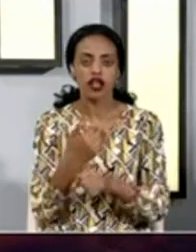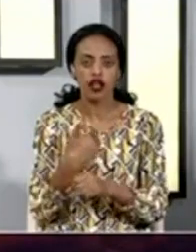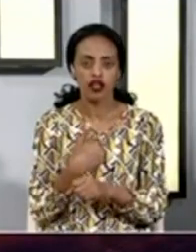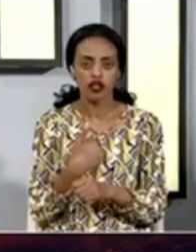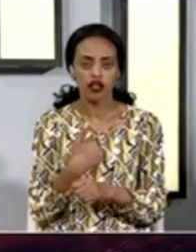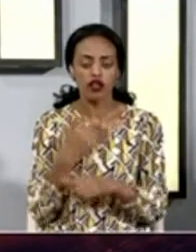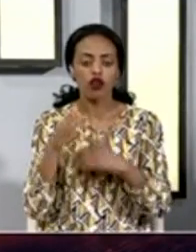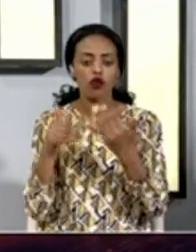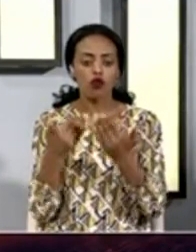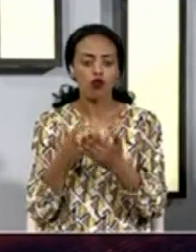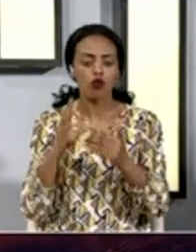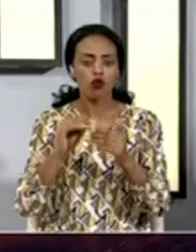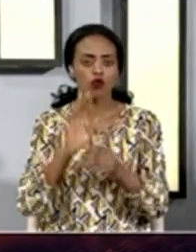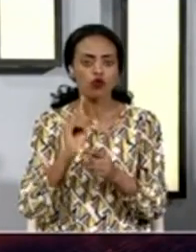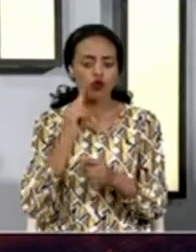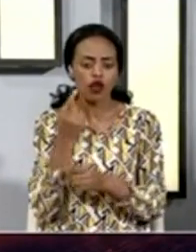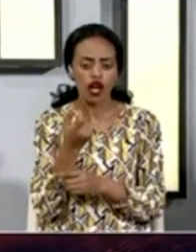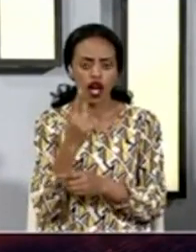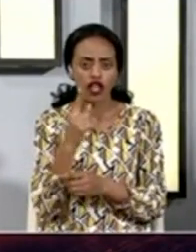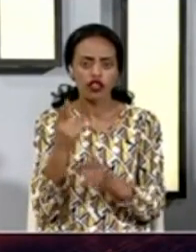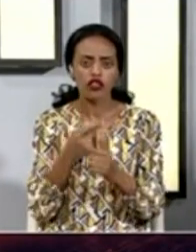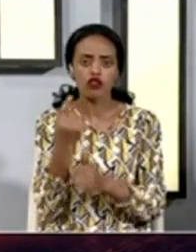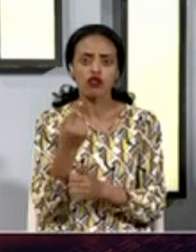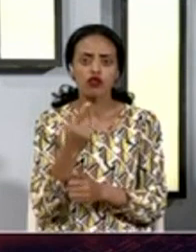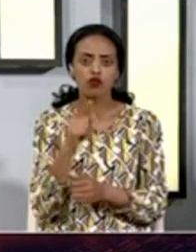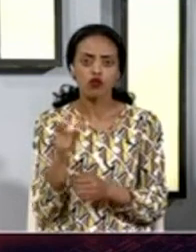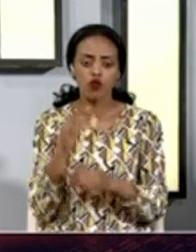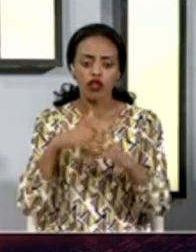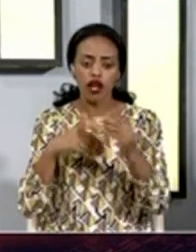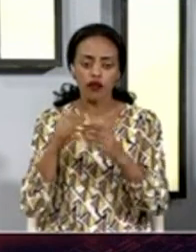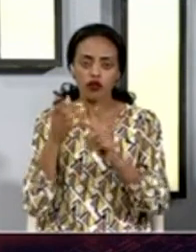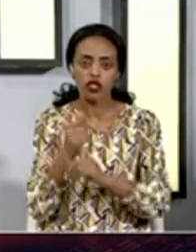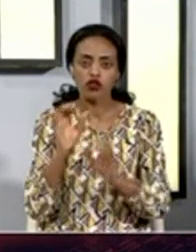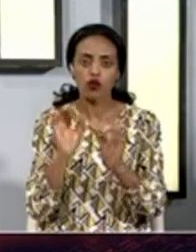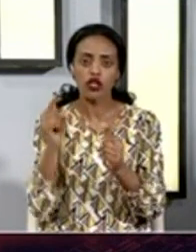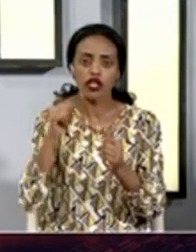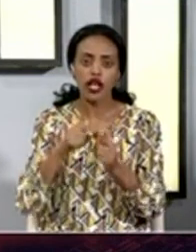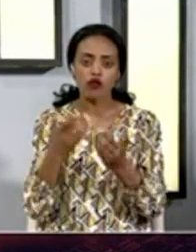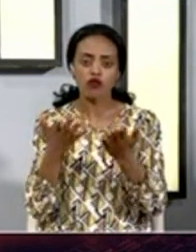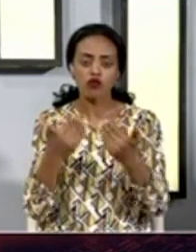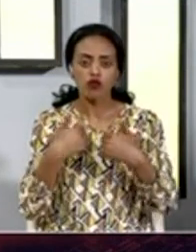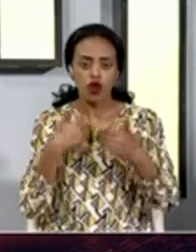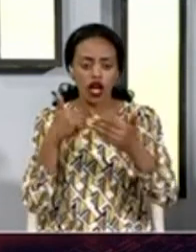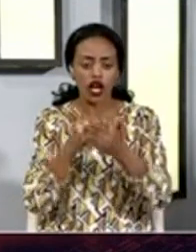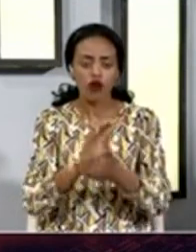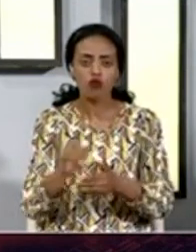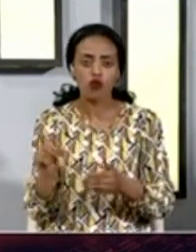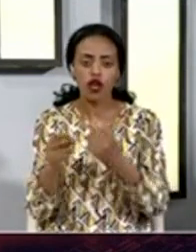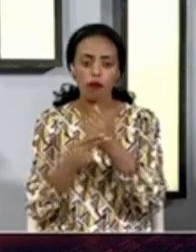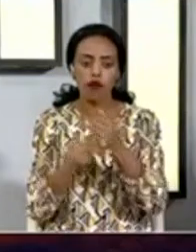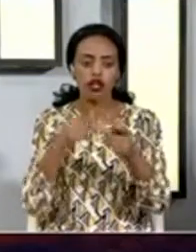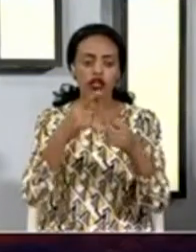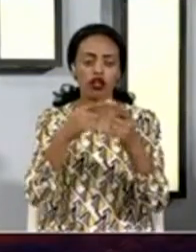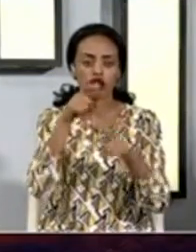እዩ። ኩሉ ቅርሹ ዋላ ሓንቲ ቅርሺ እውን ትኸውን ኣብ ኢዱ ክሕዝ የብሉን ናብ ዘሎ ቅራብያ ዘሎ ባንክታት ቀሪቡ ክቕይሮ ኣለዎ